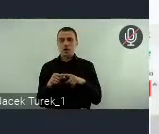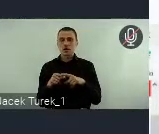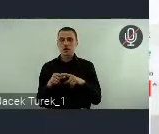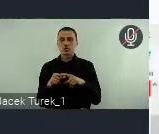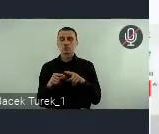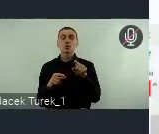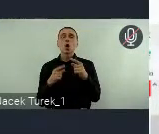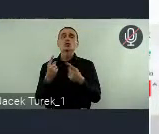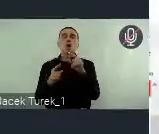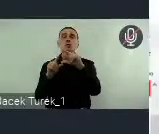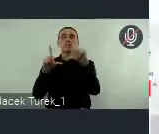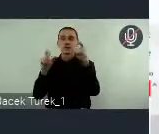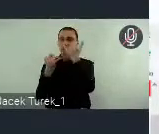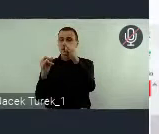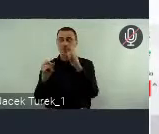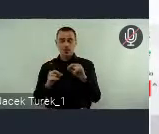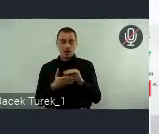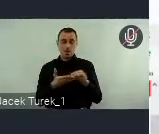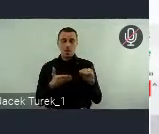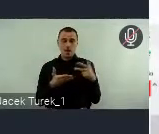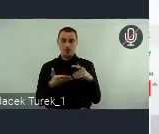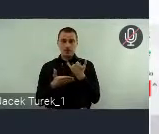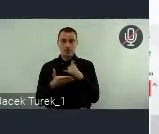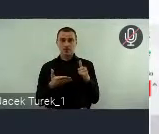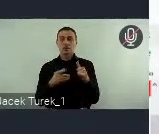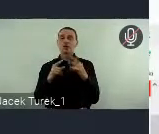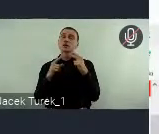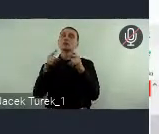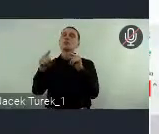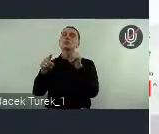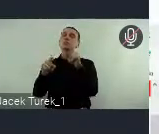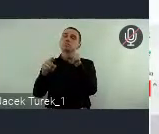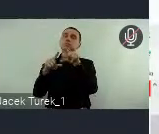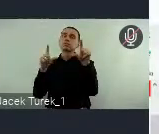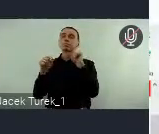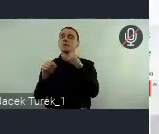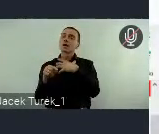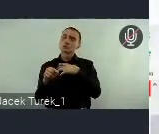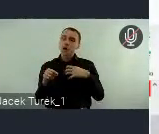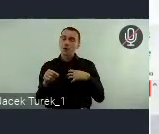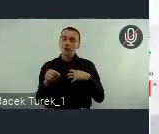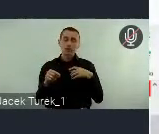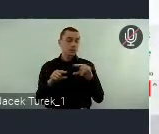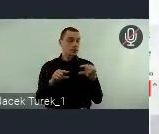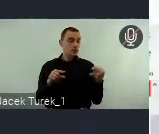tego co jest na zdjęciu na tekst alternatywny tego zdjęcia powinny mówić Pannie Kto to jest marszałek jakiś